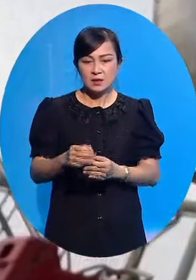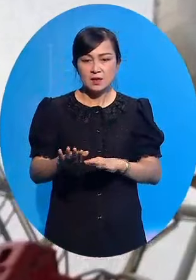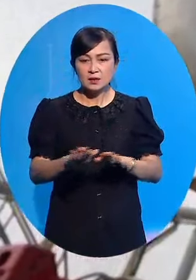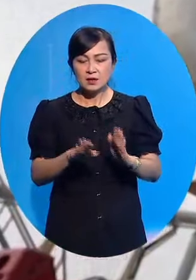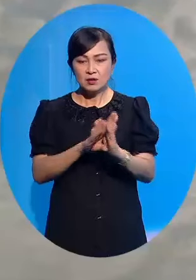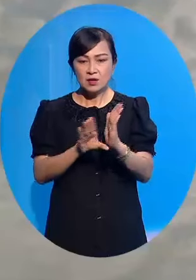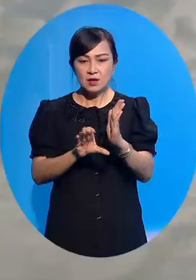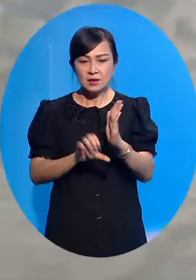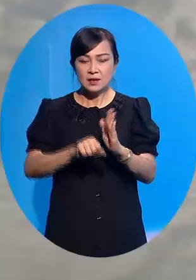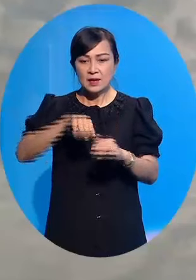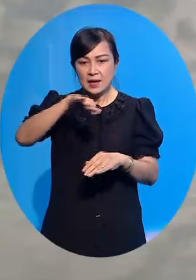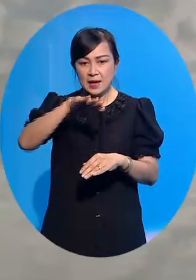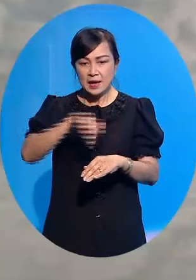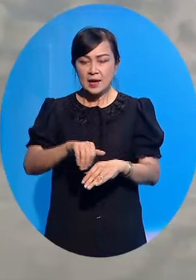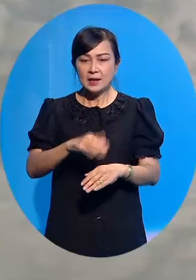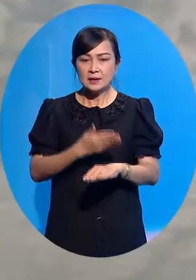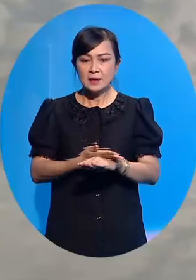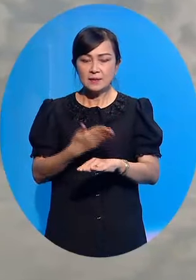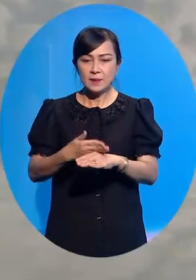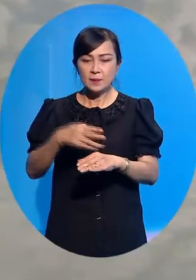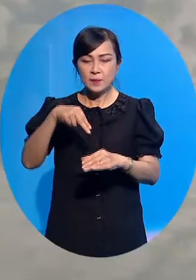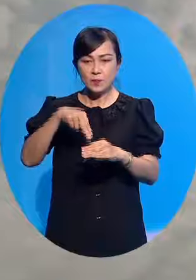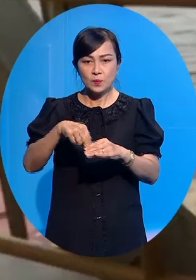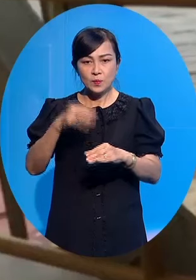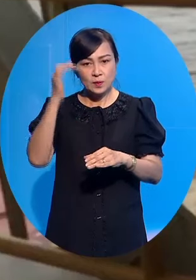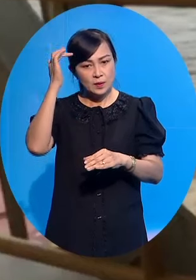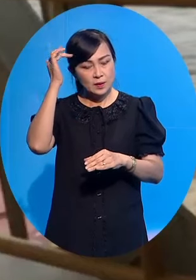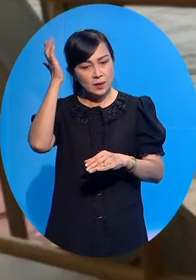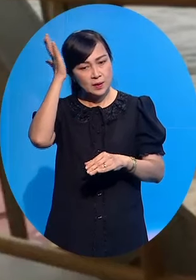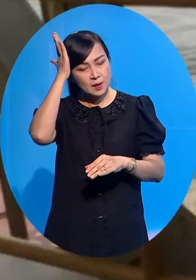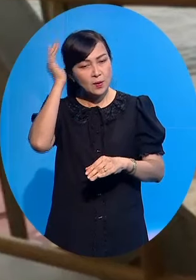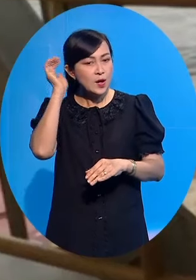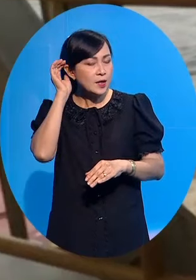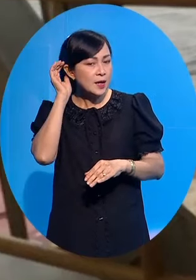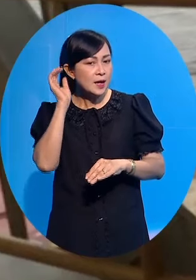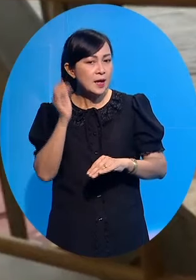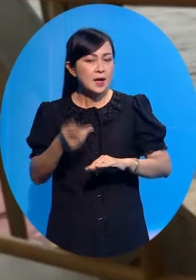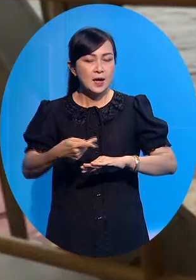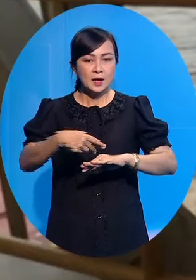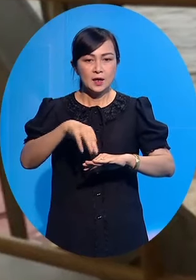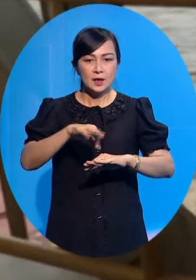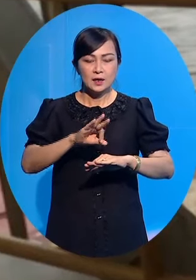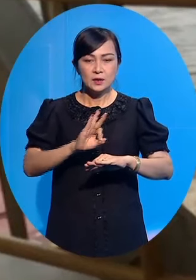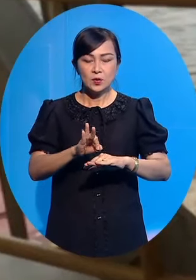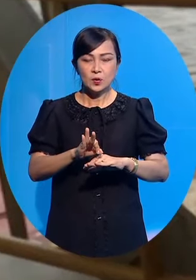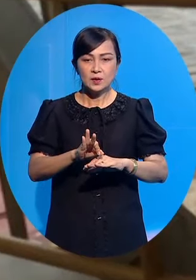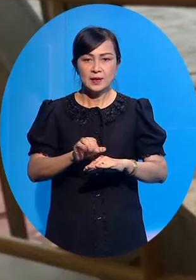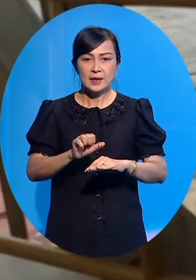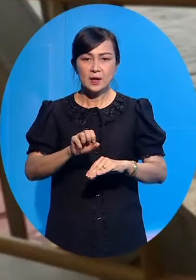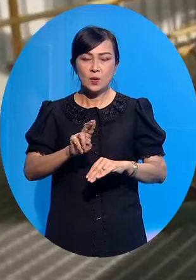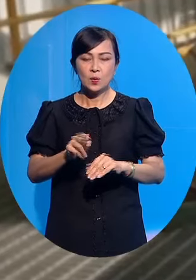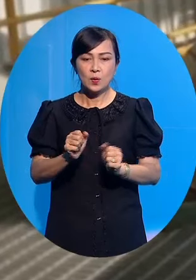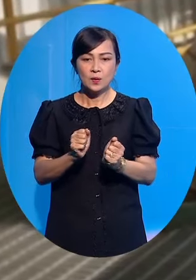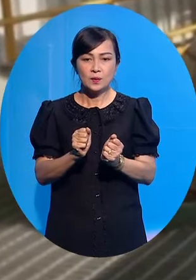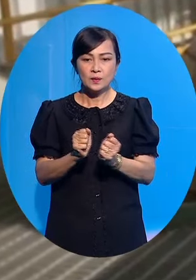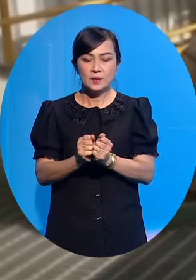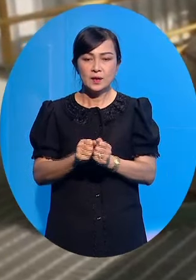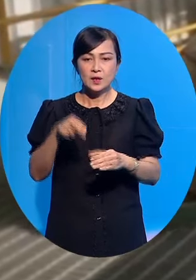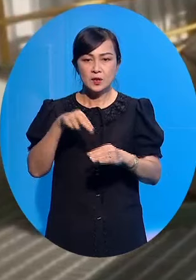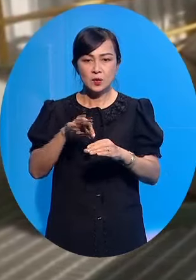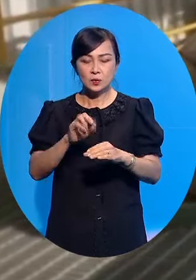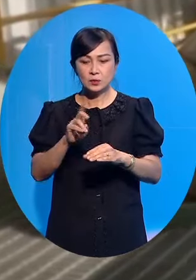chính sách áp giá trần đối với sản phẩm lọc dầu và lắng nghe đánh giá kỹ thuật của Liên minh châu Âu EU về việc áp giá trần đối với dầu thô.